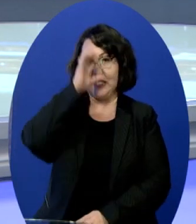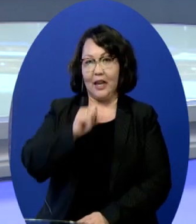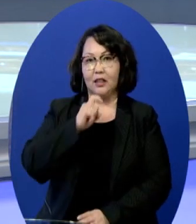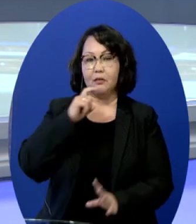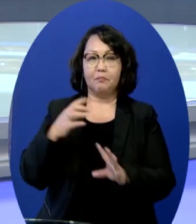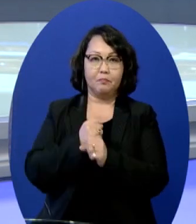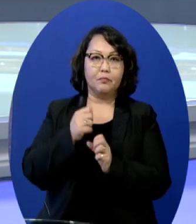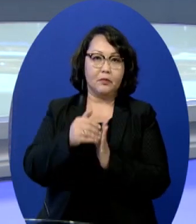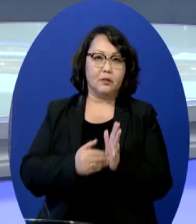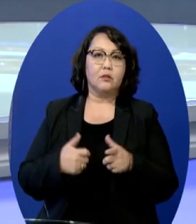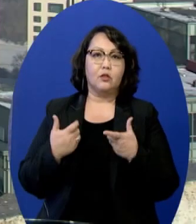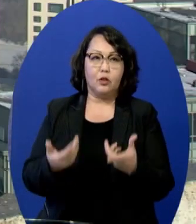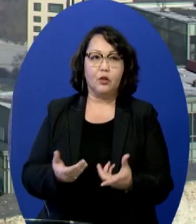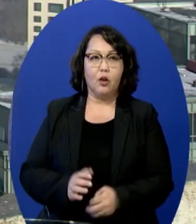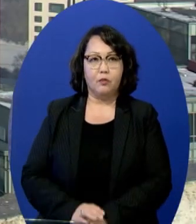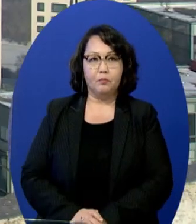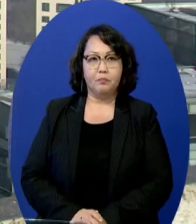багцлан үзүүлье.